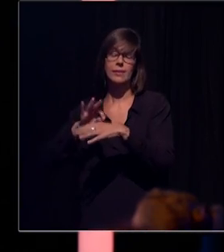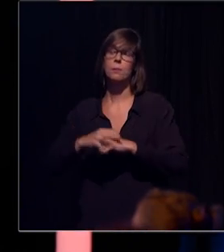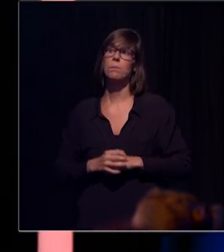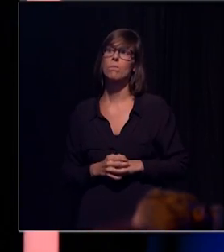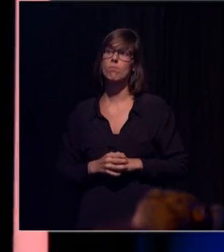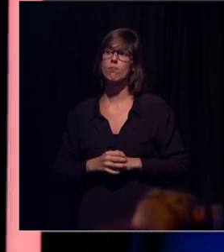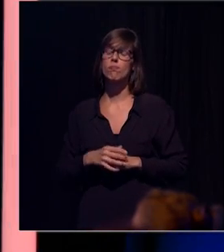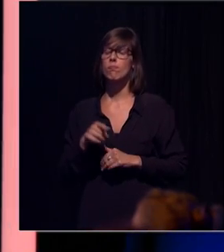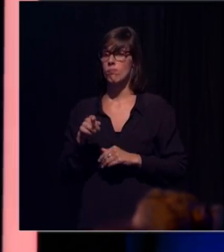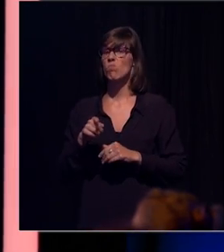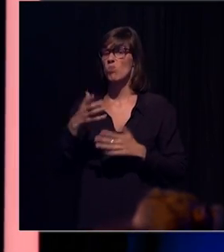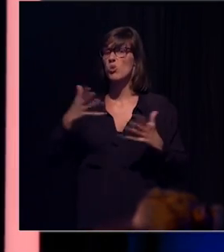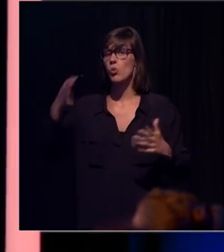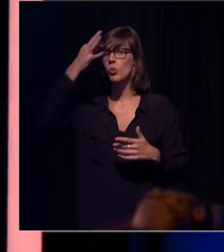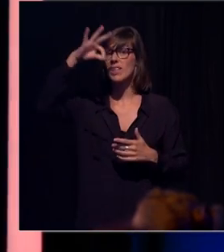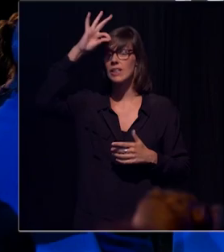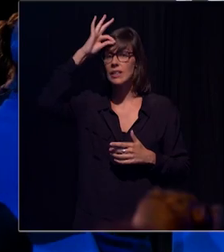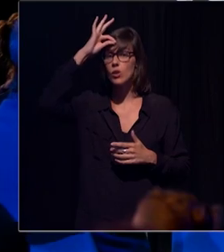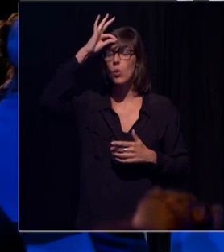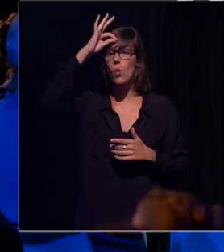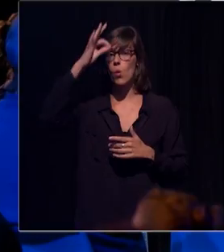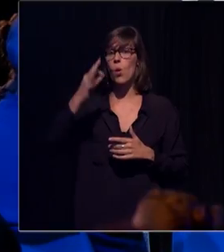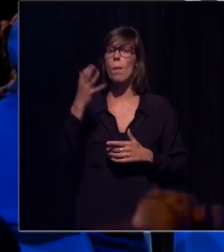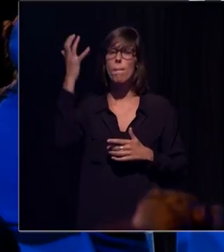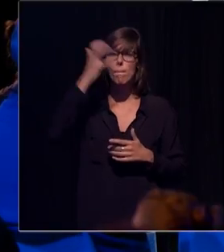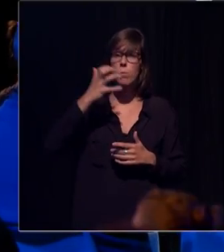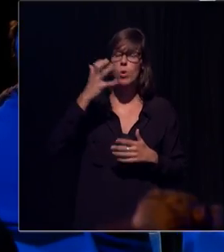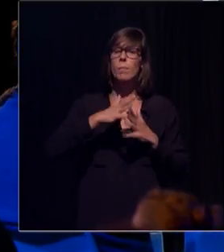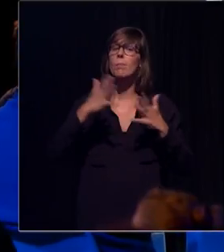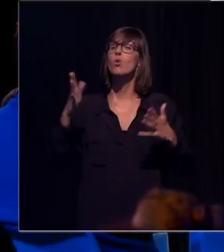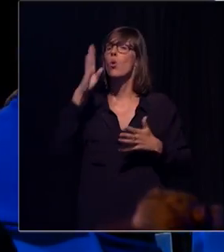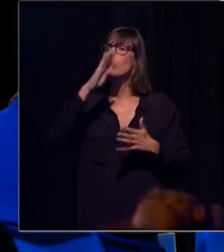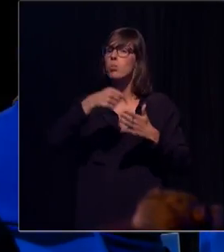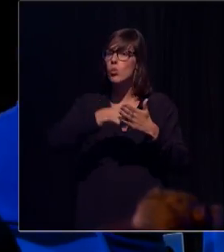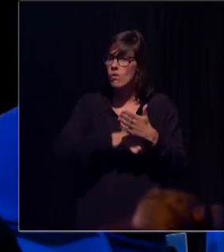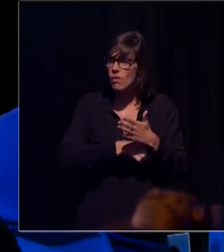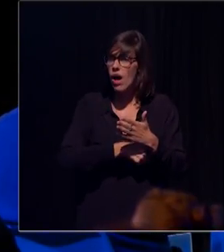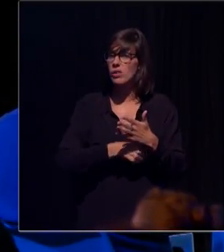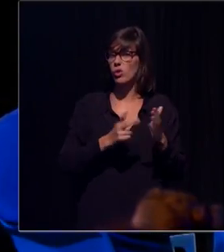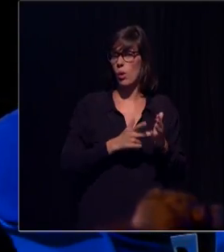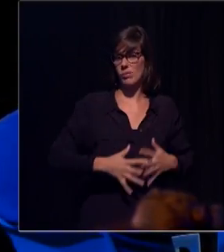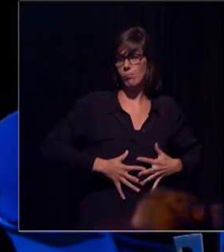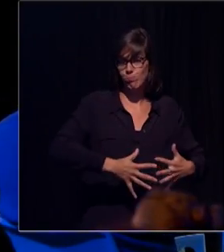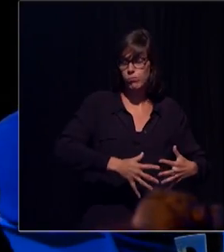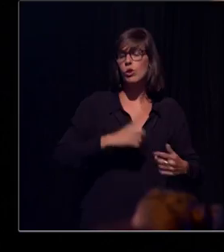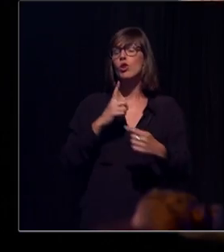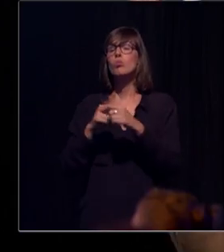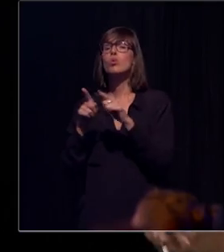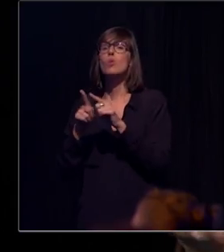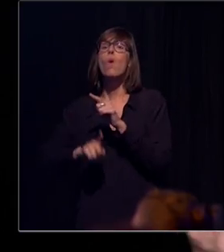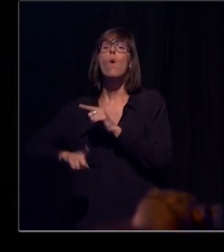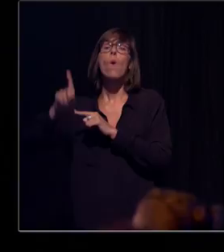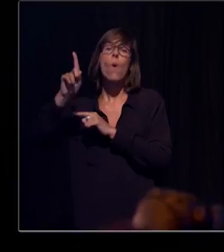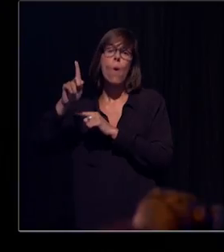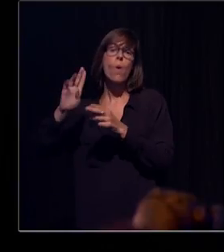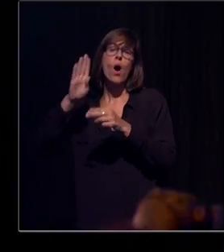erfelijke redenen, bijvoorbeeld, wanneer men de juiste combinatie heeft van die dikke buik en een betacel die niet goed mee kan, dan heeft men